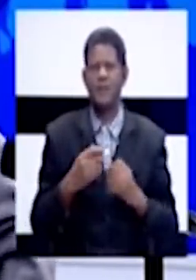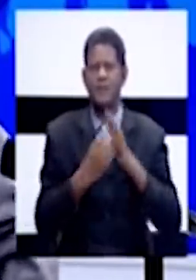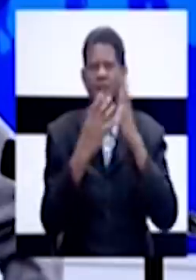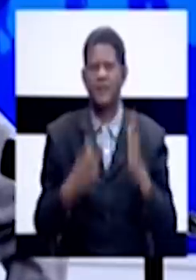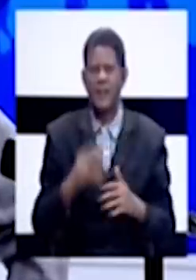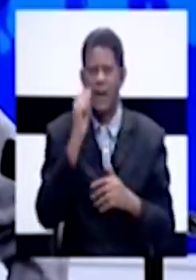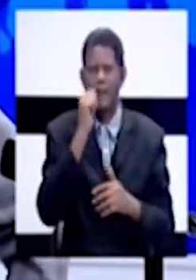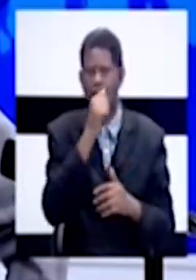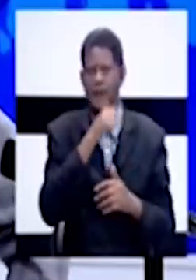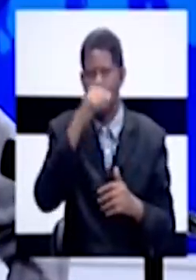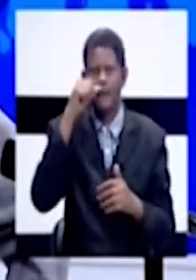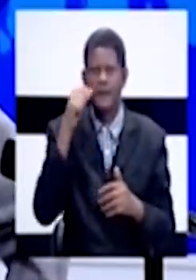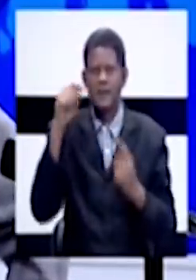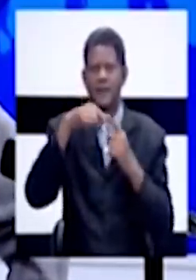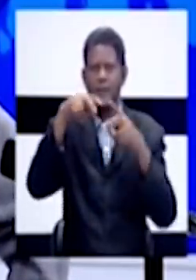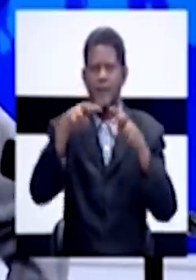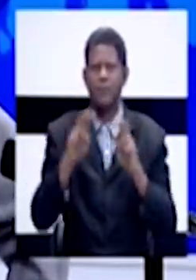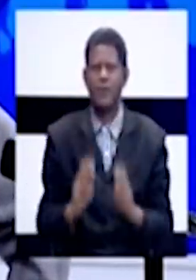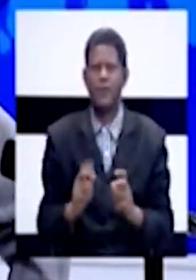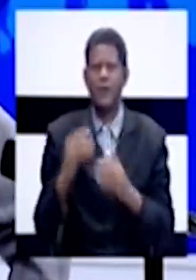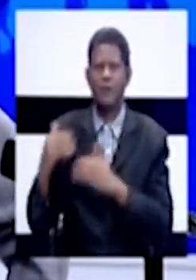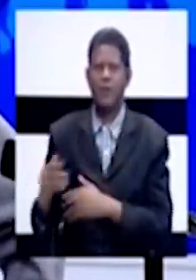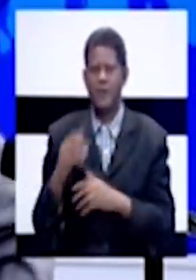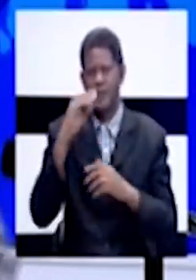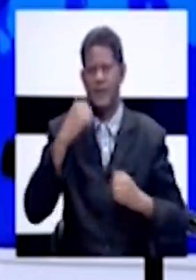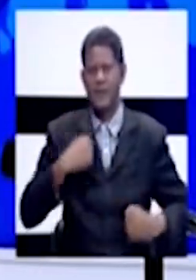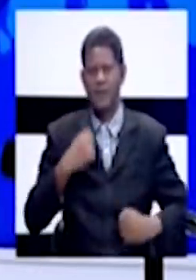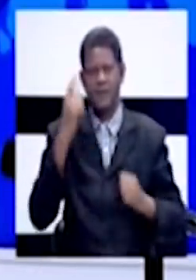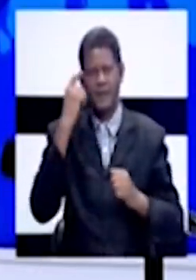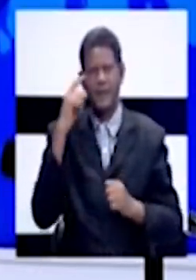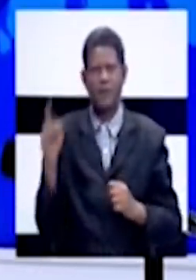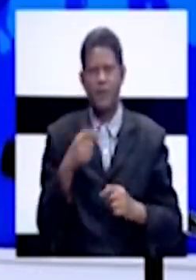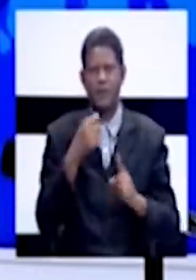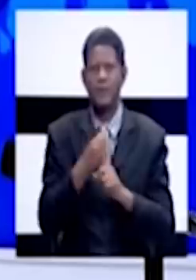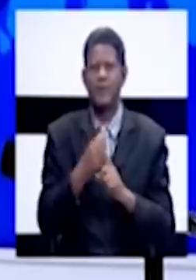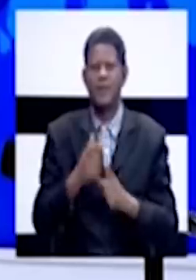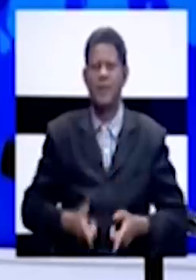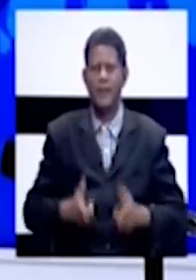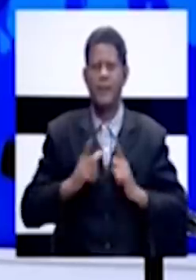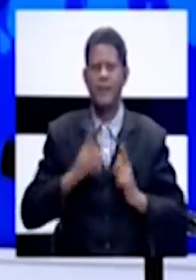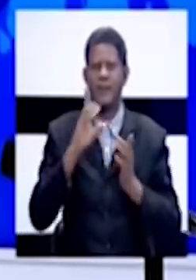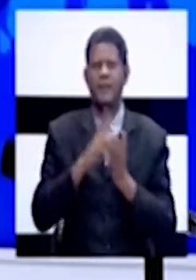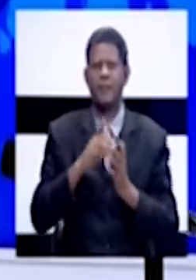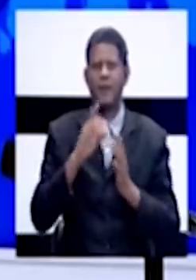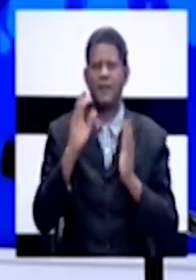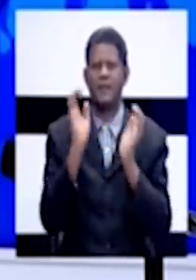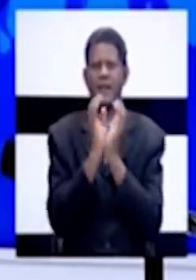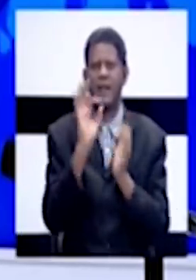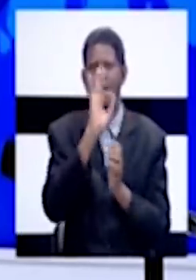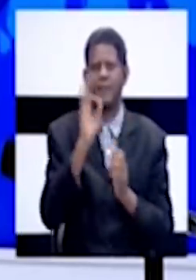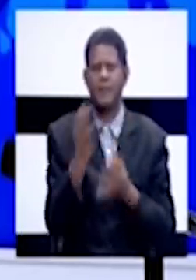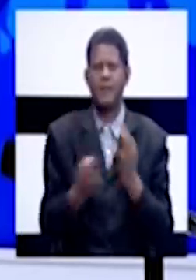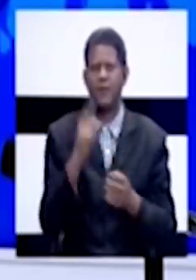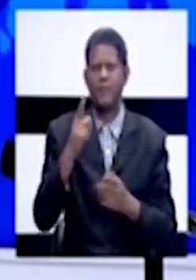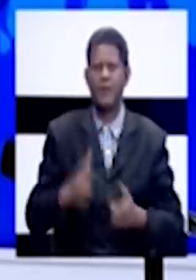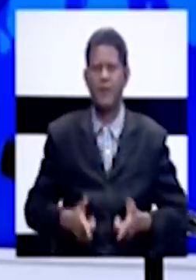ኣብይን ኢሳያስን ክሳብ ሓመድ ዝኣቱ ኣብ ጎኒ ሰራዊት ትግራይ ኮይኖም ከም ዝቃለሱ ነበርቲ ከተማ ዕዳጋ ዓርቢ ገሊፆም። እቶም